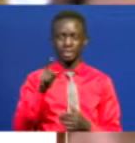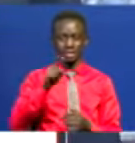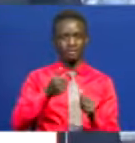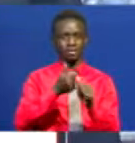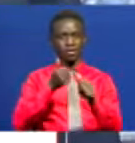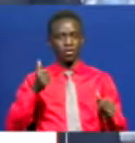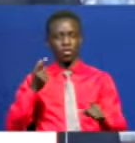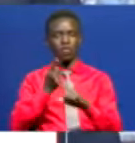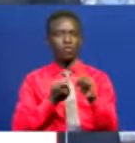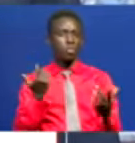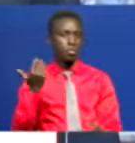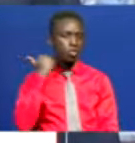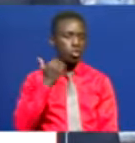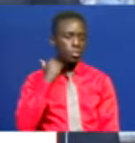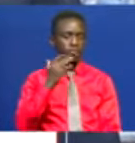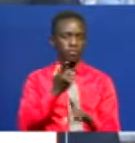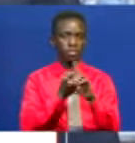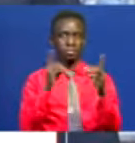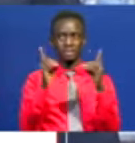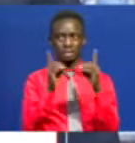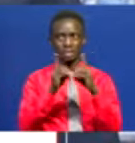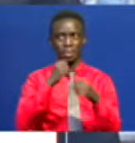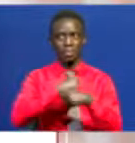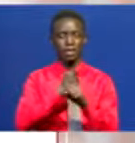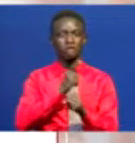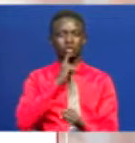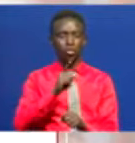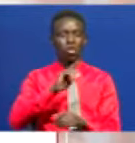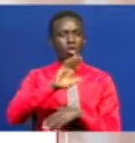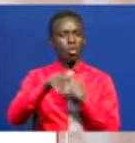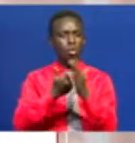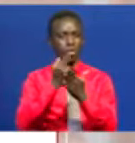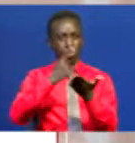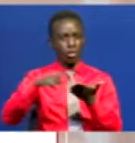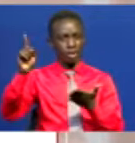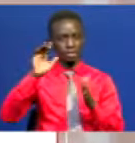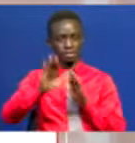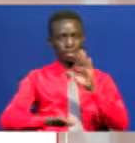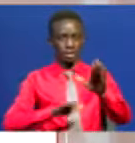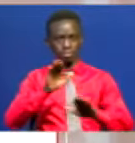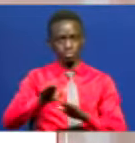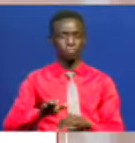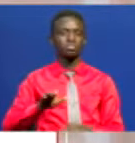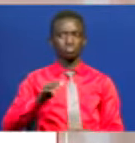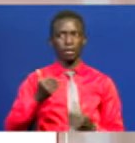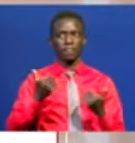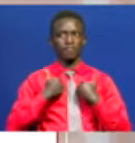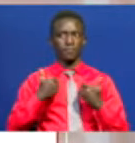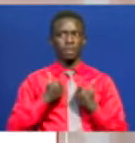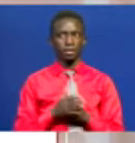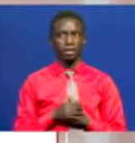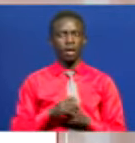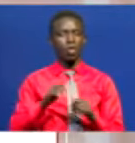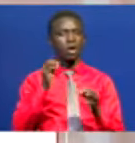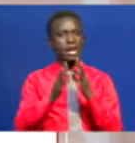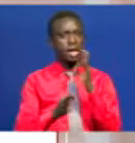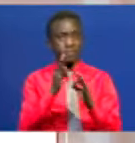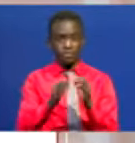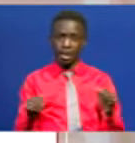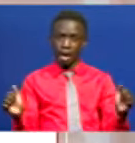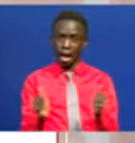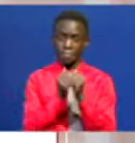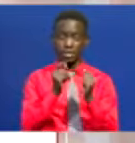data ili kuhakikisha hatua zifaazo zinachukuliwa. Whenever breaches happen, we said it is not if but when. It will happen,